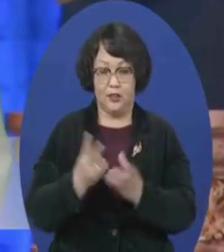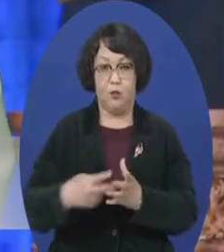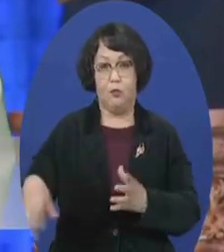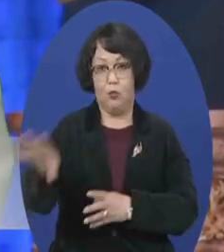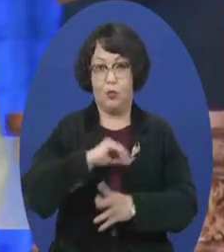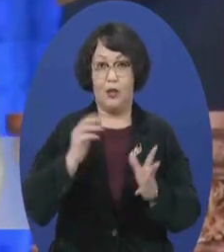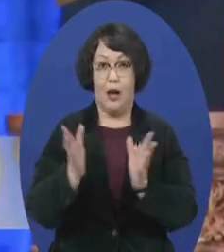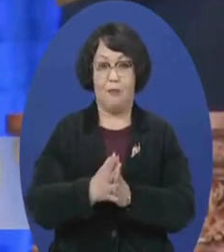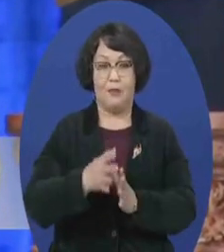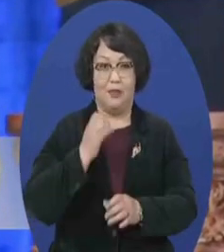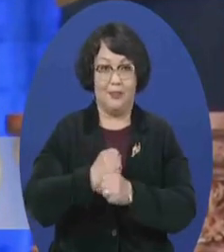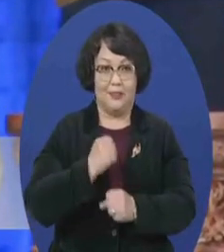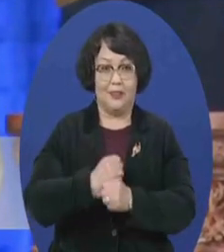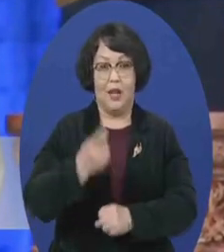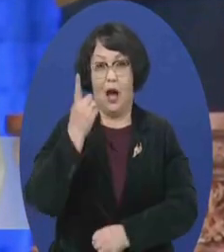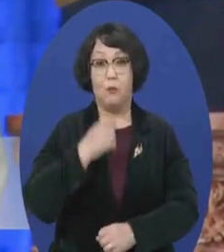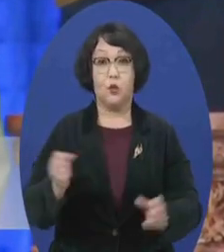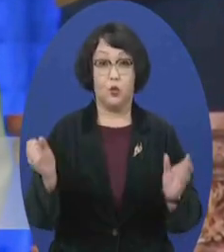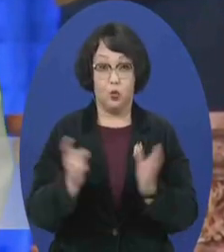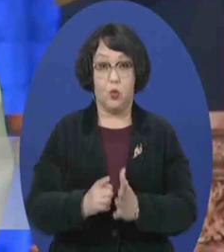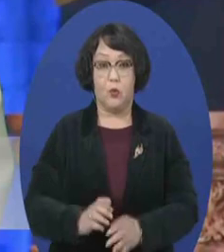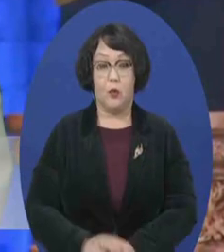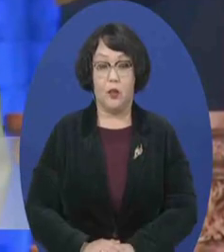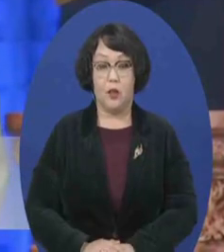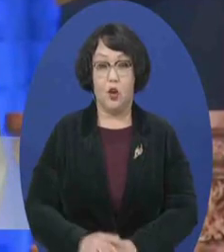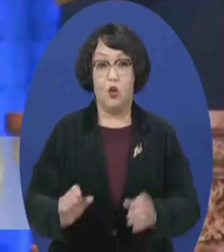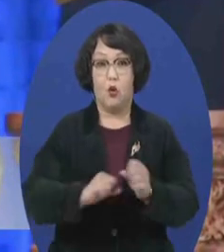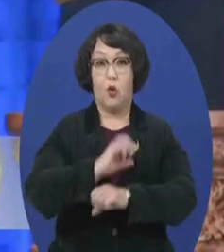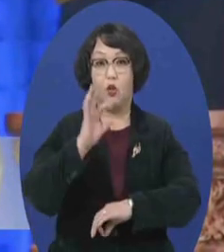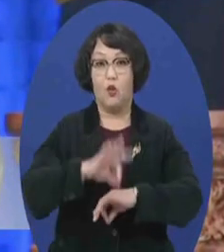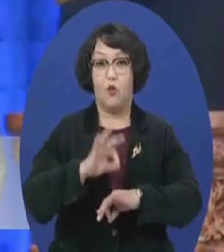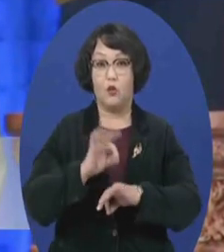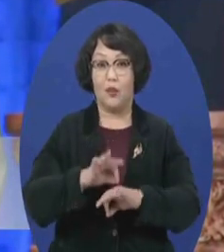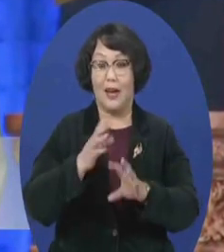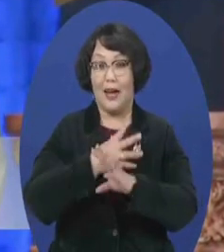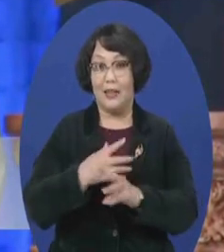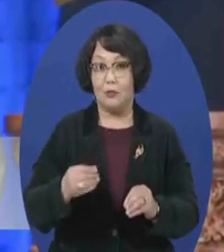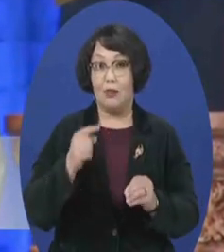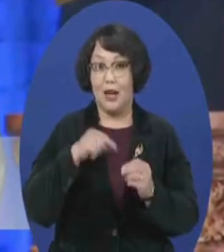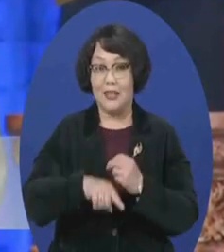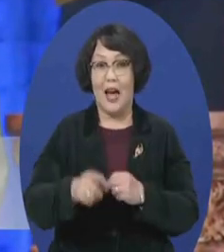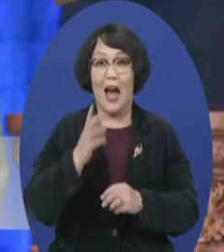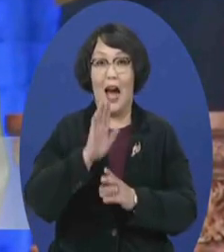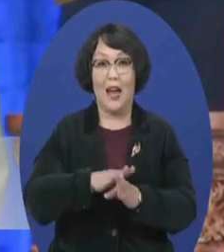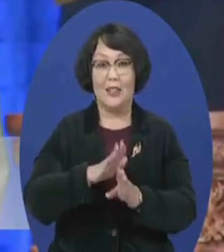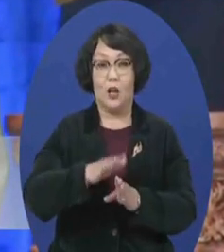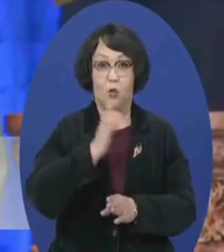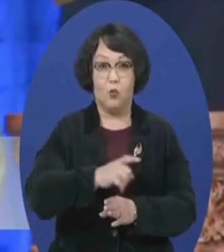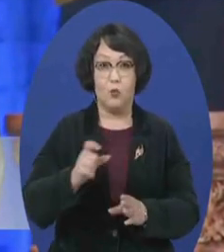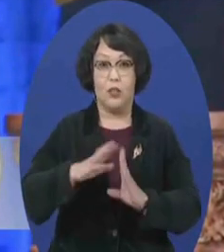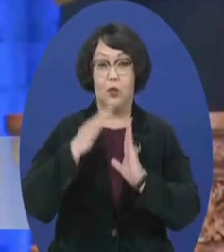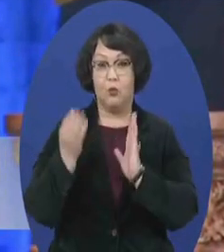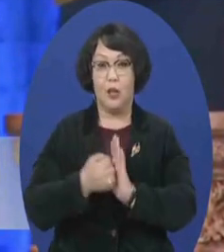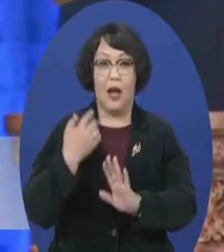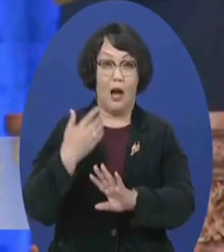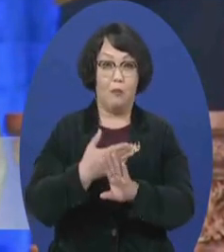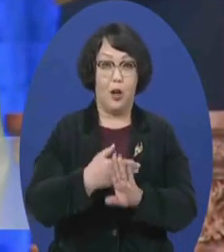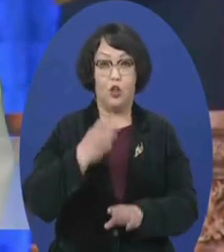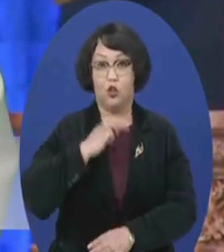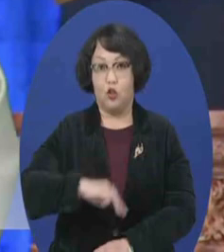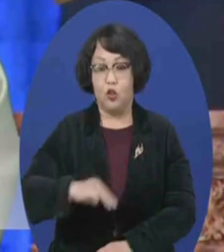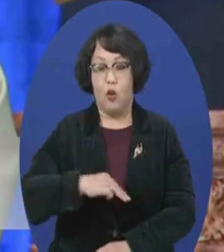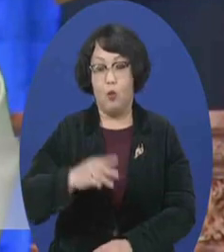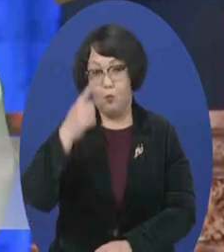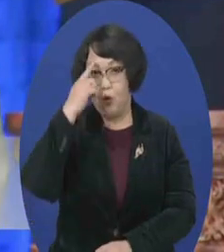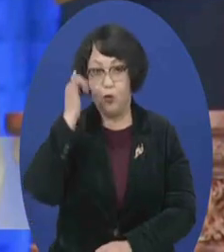хамтын хүчээр тэмцэх явдал онцгой чухал байна. Коронавирусын халдвараас хайртай хүмүүс гэр бүлээ хамгаалахын төлөө